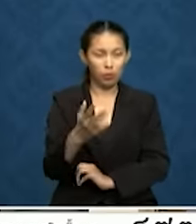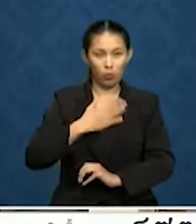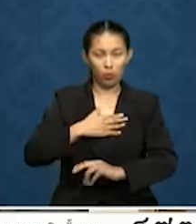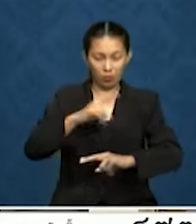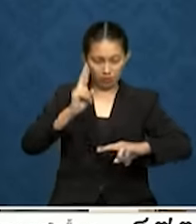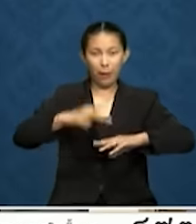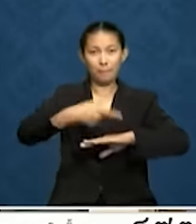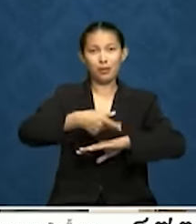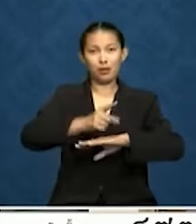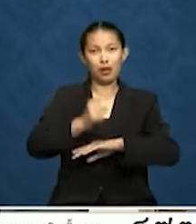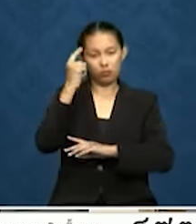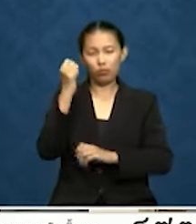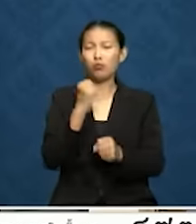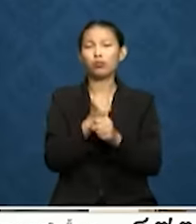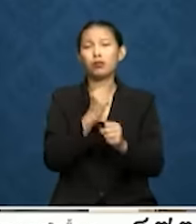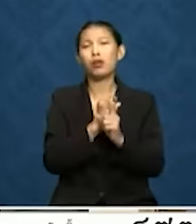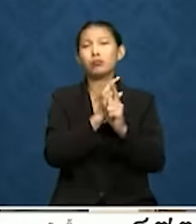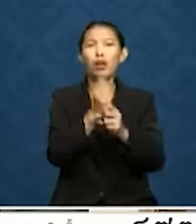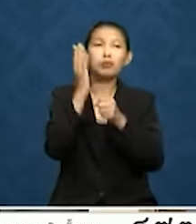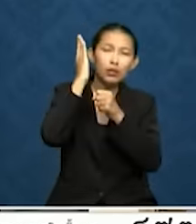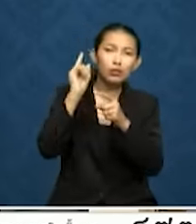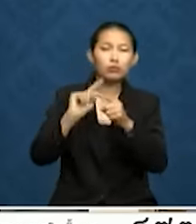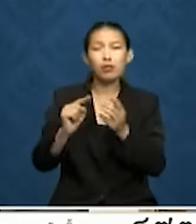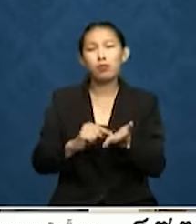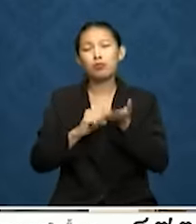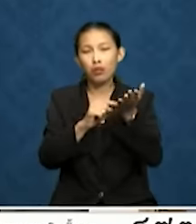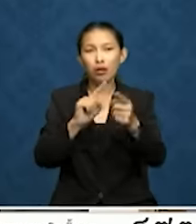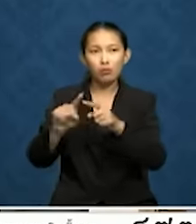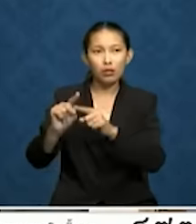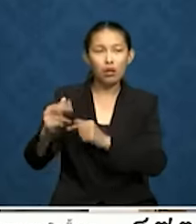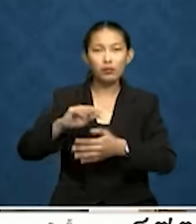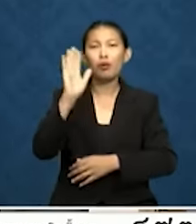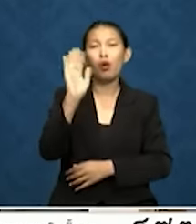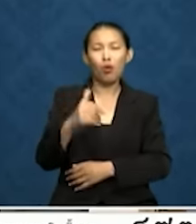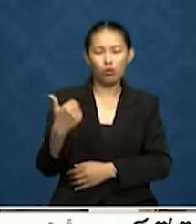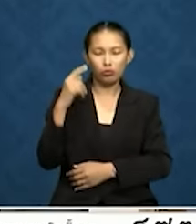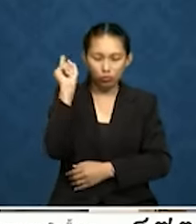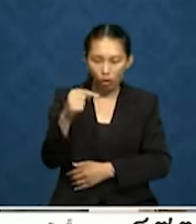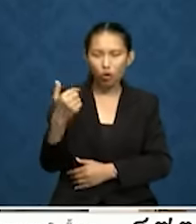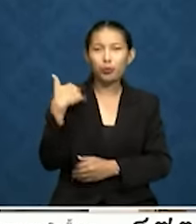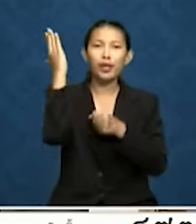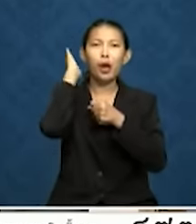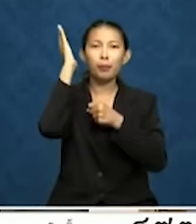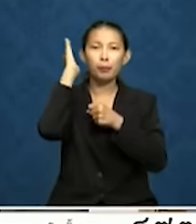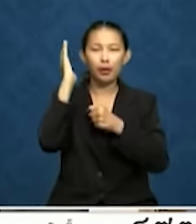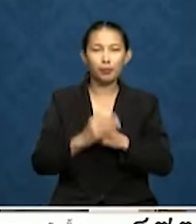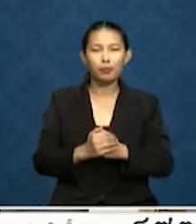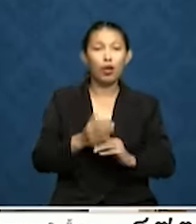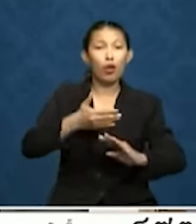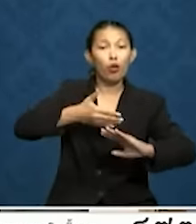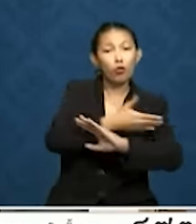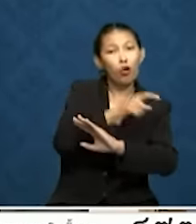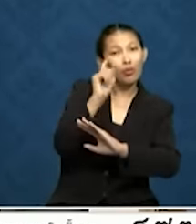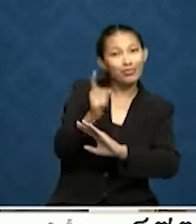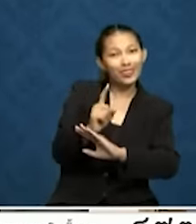านอยู่ก็ดำเนินการไปทางข้อเสนอมีข้อเสนอเดียวว่าให้มีการอภิปรายก่อนที่จะ